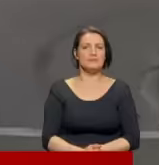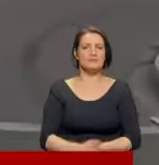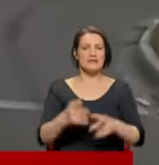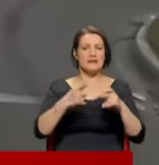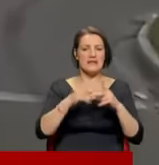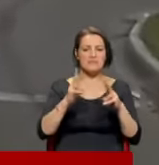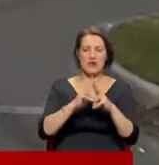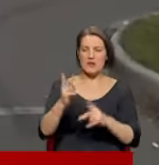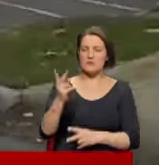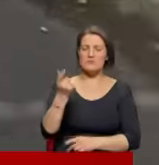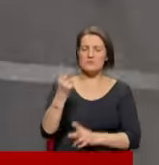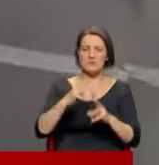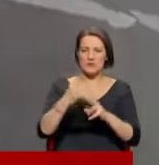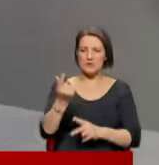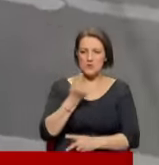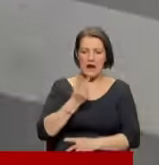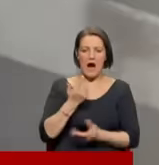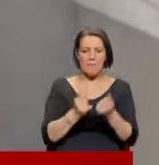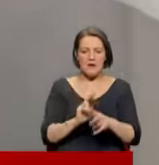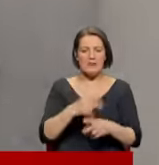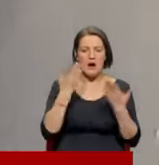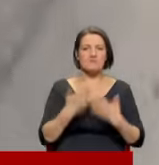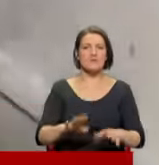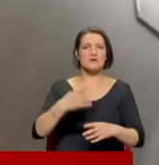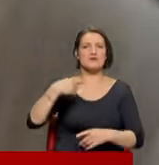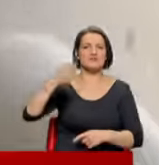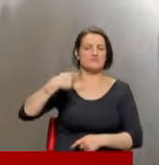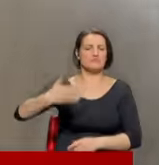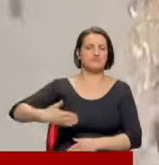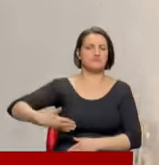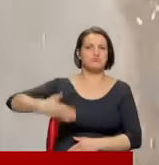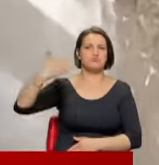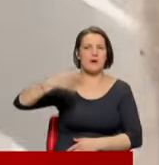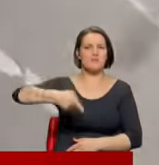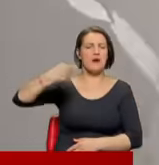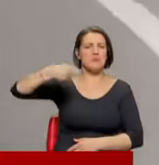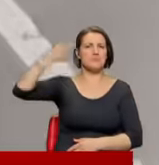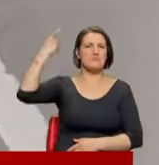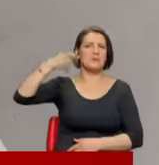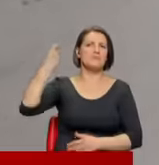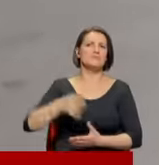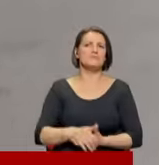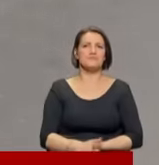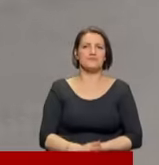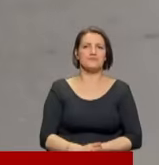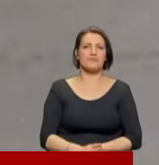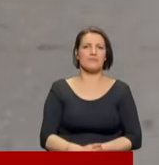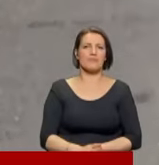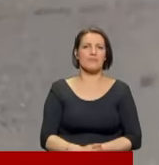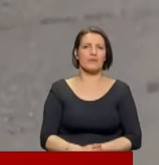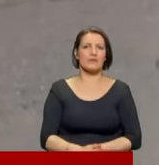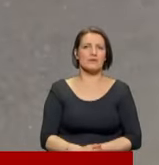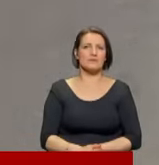Reed polisin uyarılarına rağmen aracından inmeyi reddetti, camı kaldırdı. Bu sırada silah sesleri duyuldu.